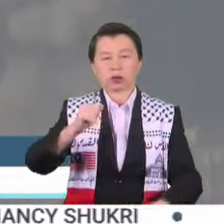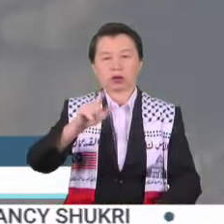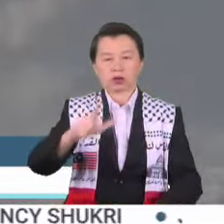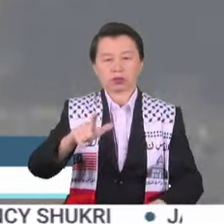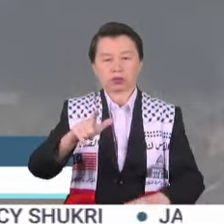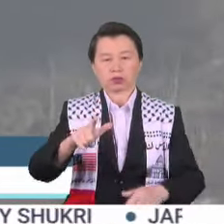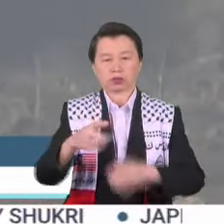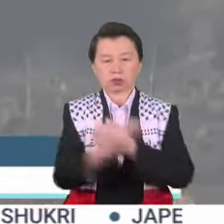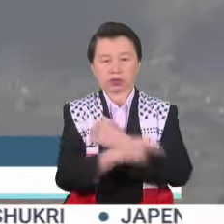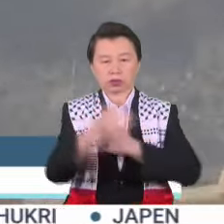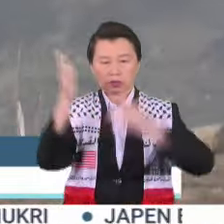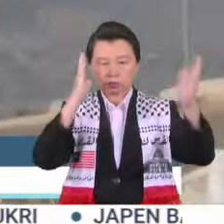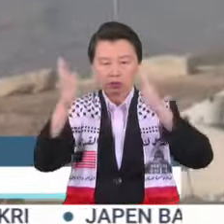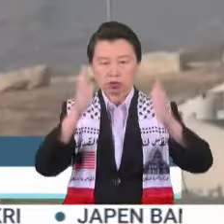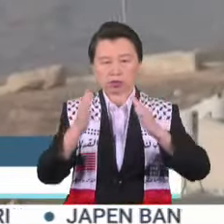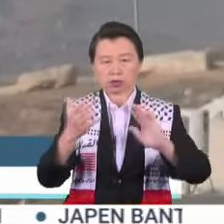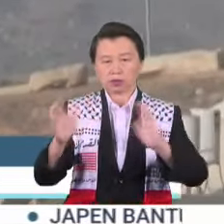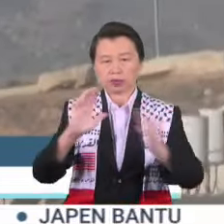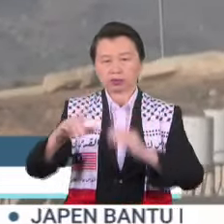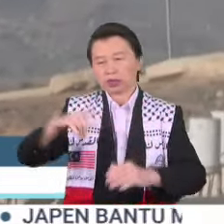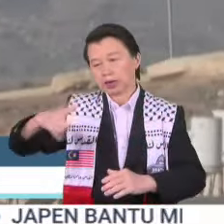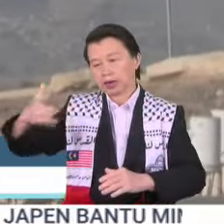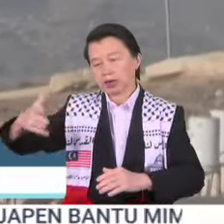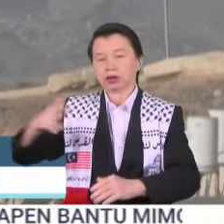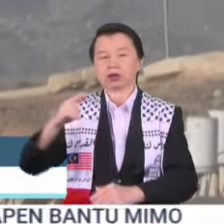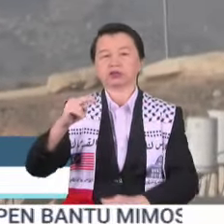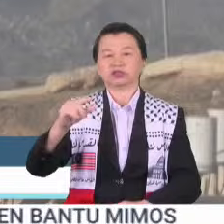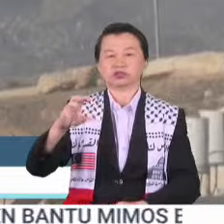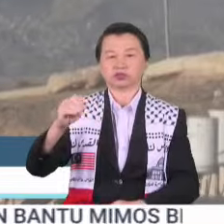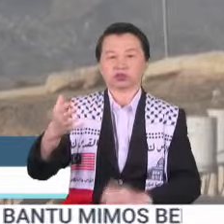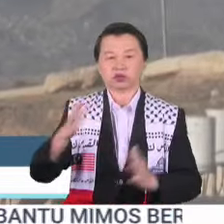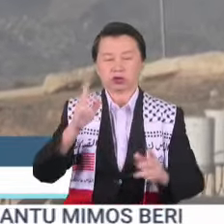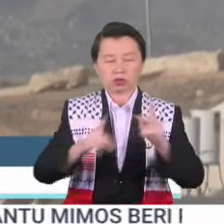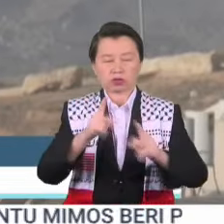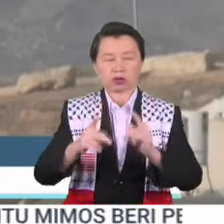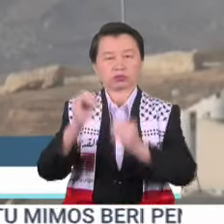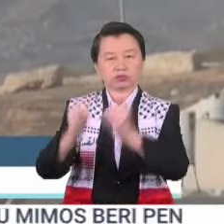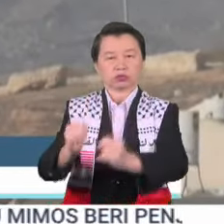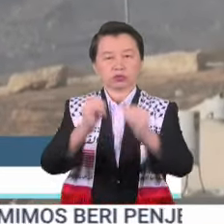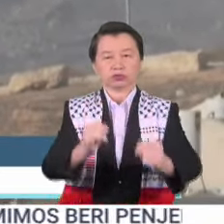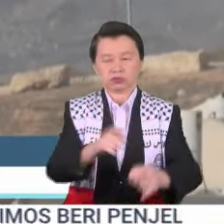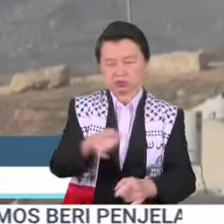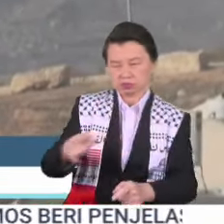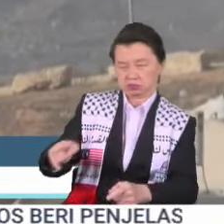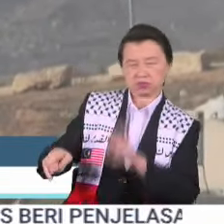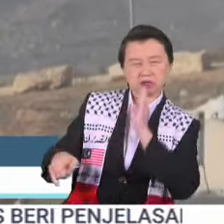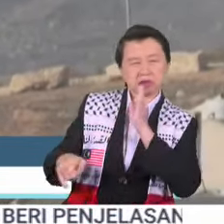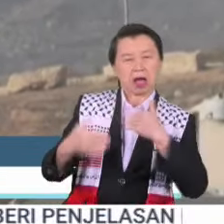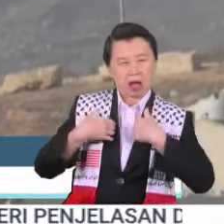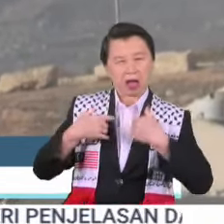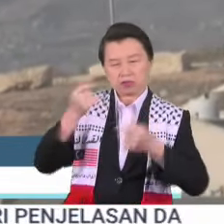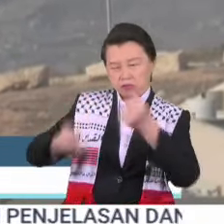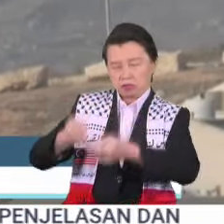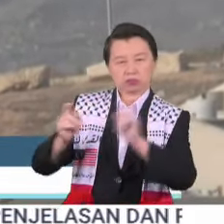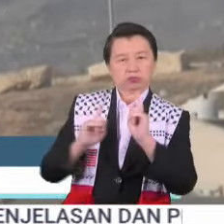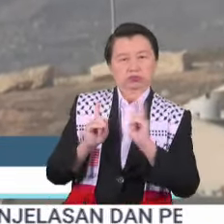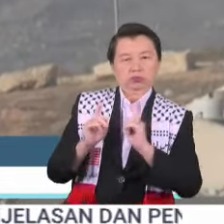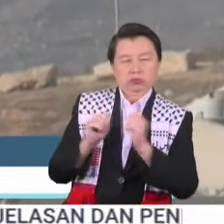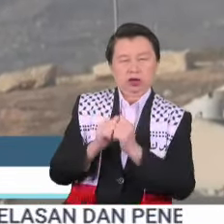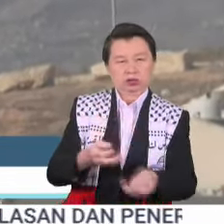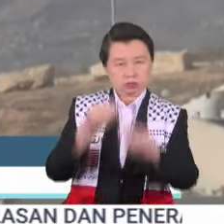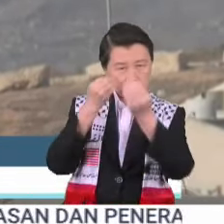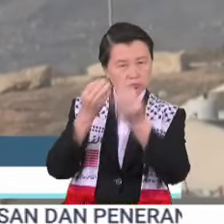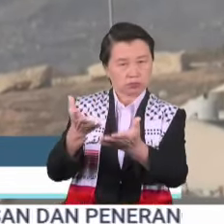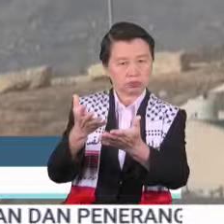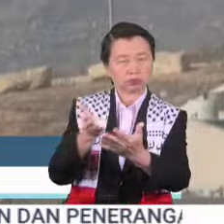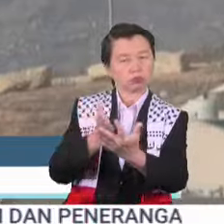Malaysia, berbanding melalui mana-mana pertubuhan ataupun orang-orang persoalan yang mendakwa mereka ada akses